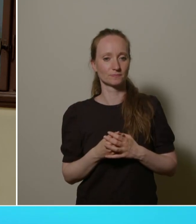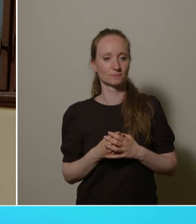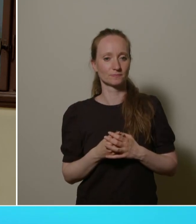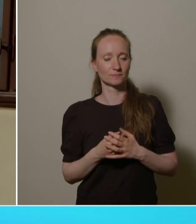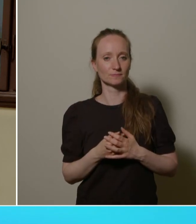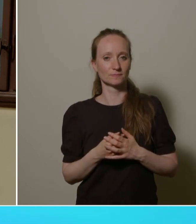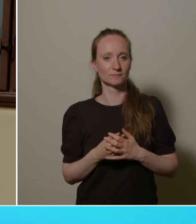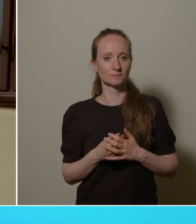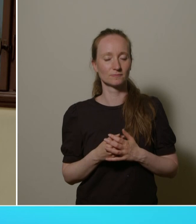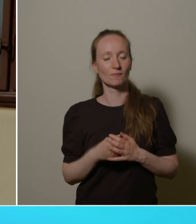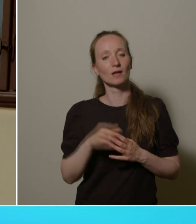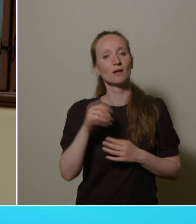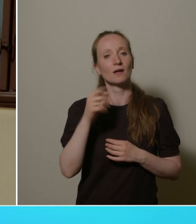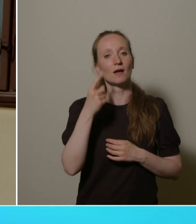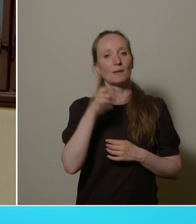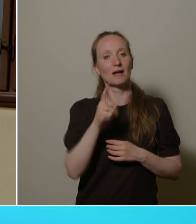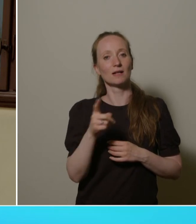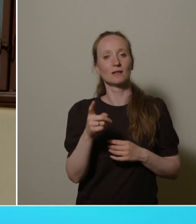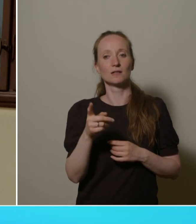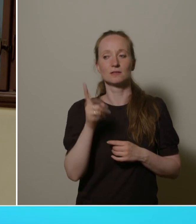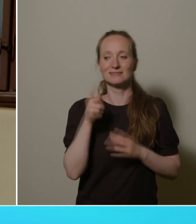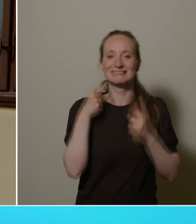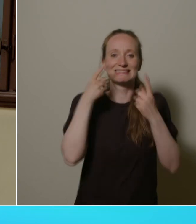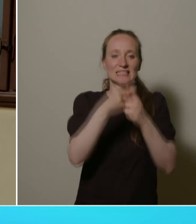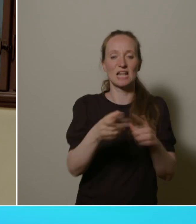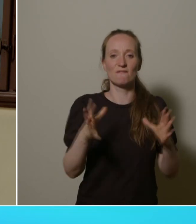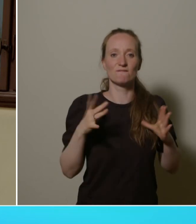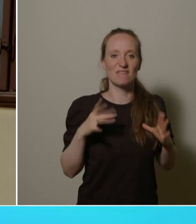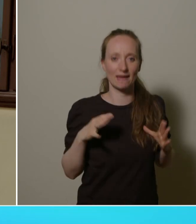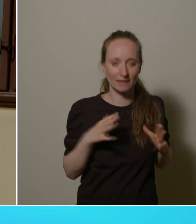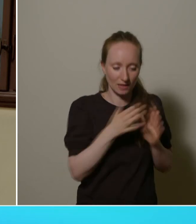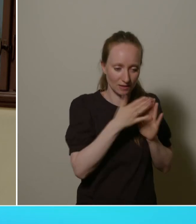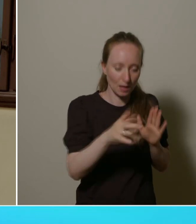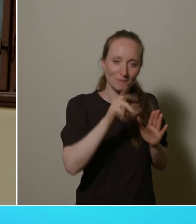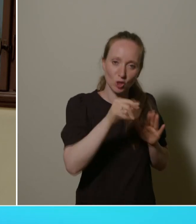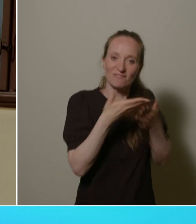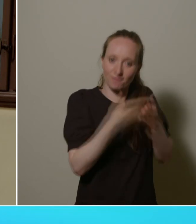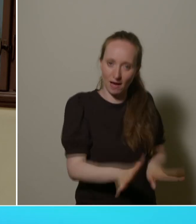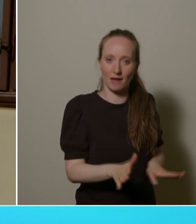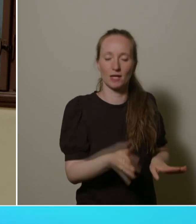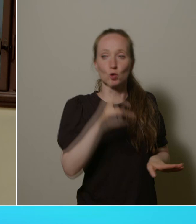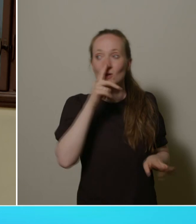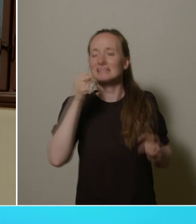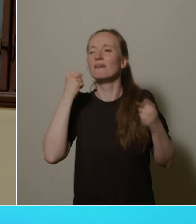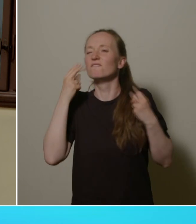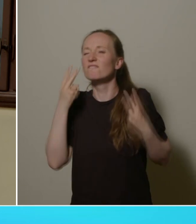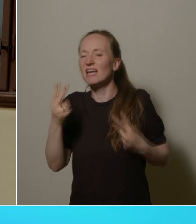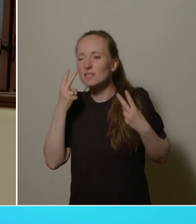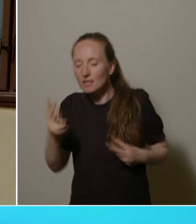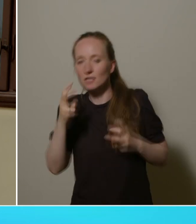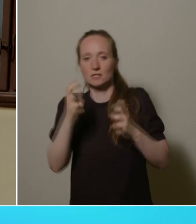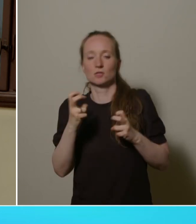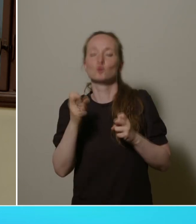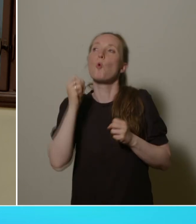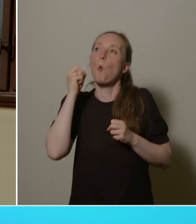Also es geht einmal darum, dass Ferien wirklich Ferien sind und nur dringende Sitzungen stattfinden und andererseits darum,